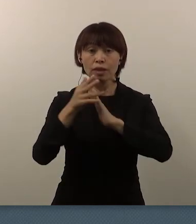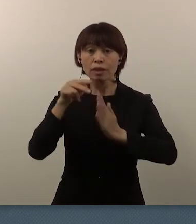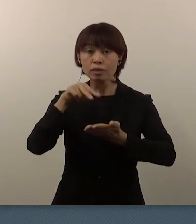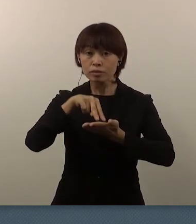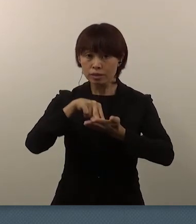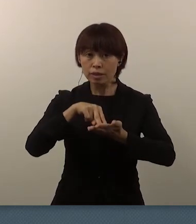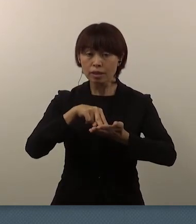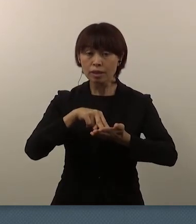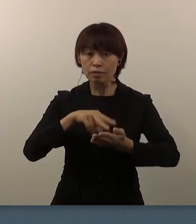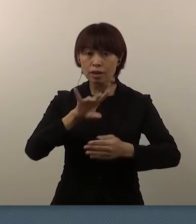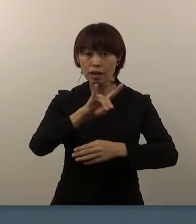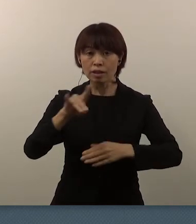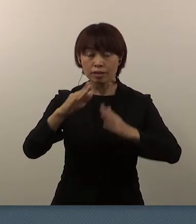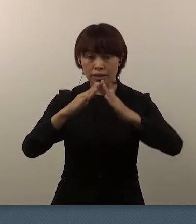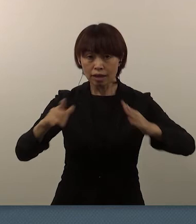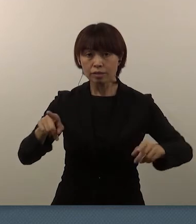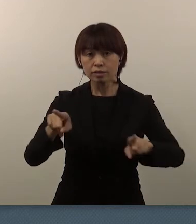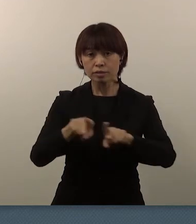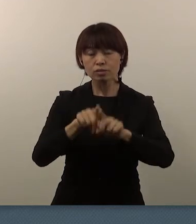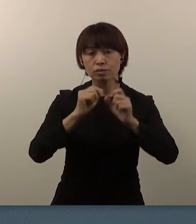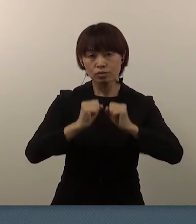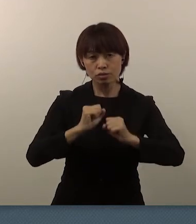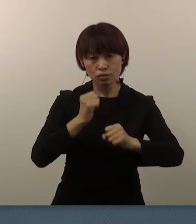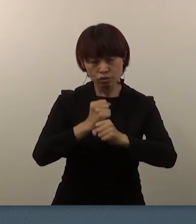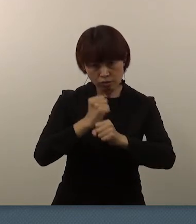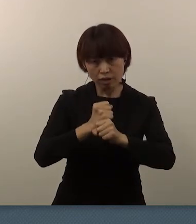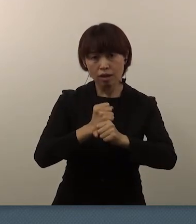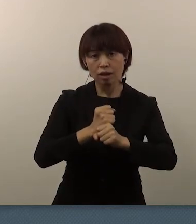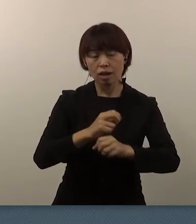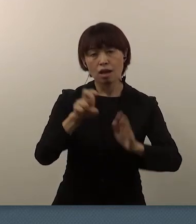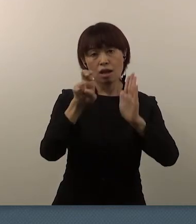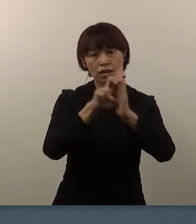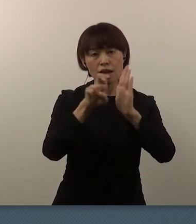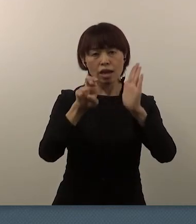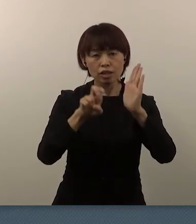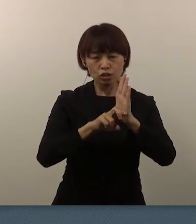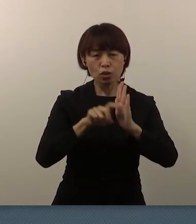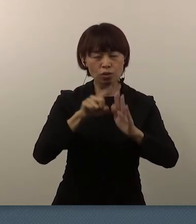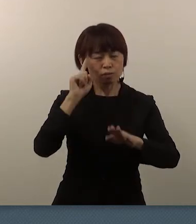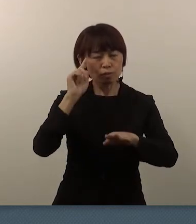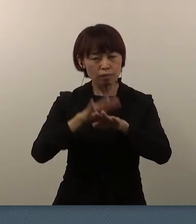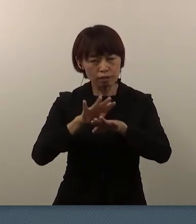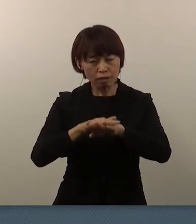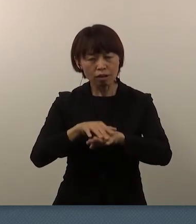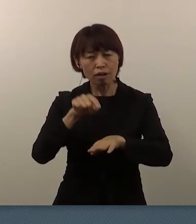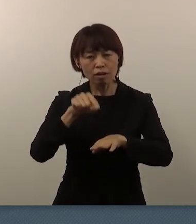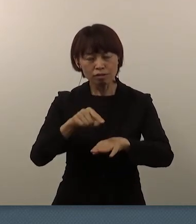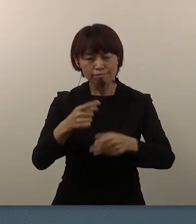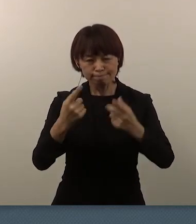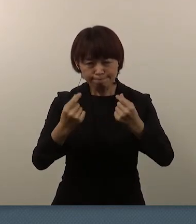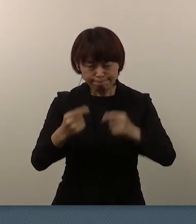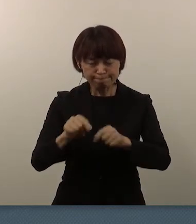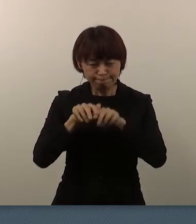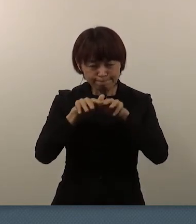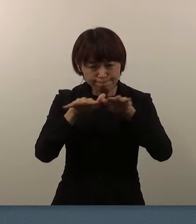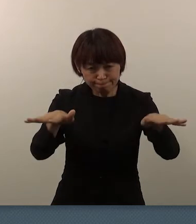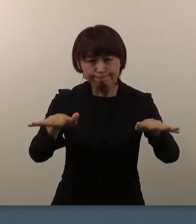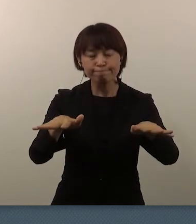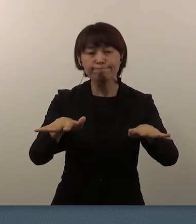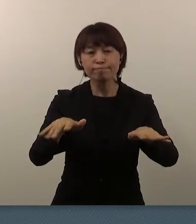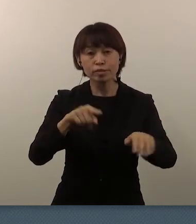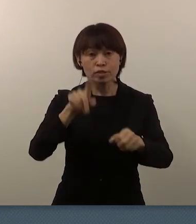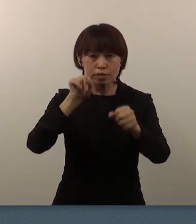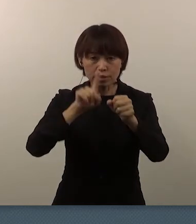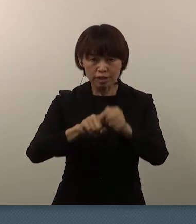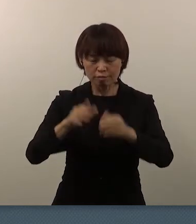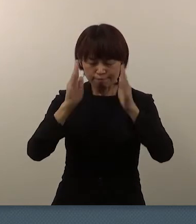会とともに取りまとめました共に生きる社会神奈川県知事、この理念ですね、これをしっかりと普及させていくと、そのために全